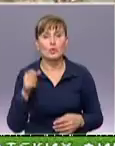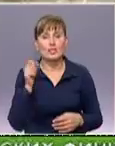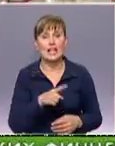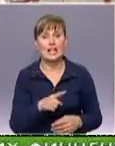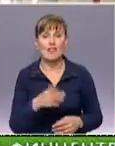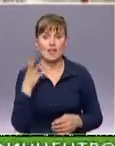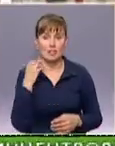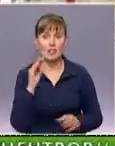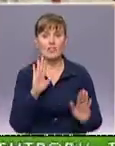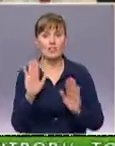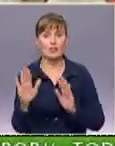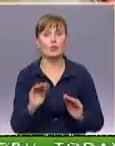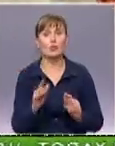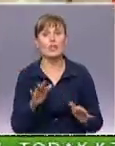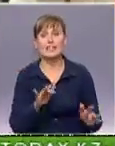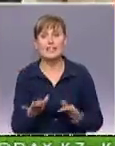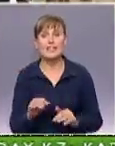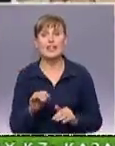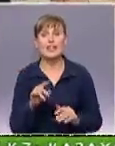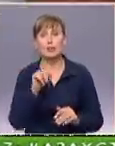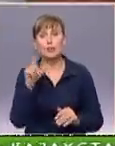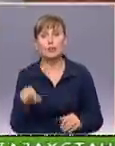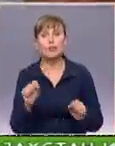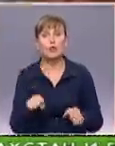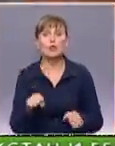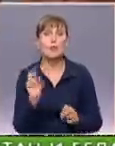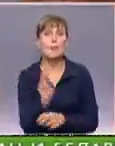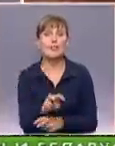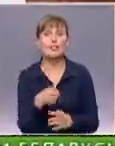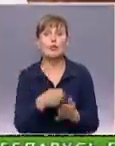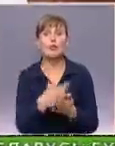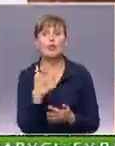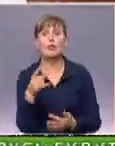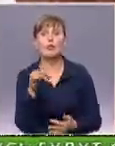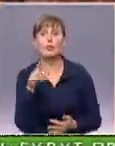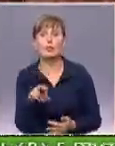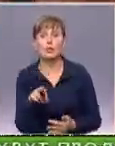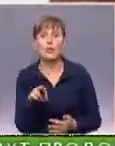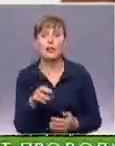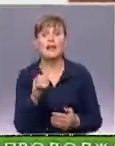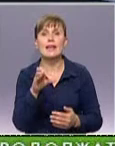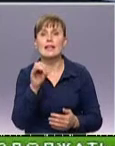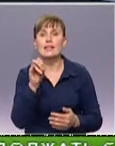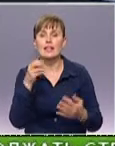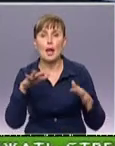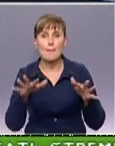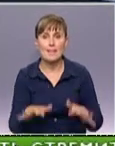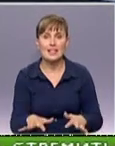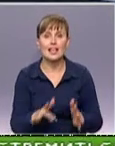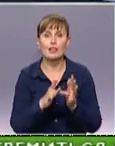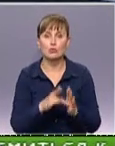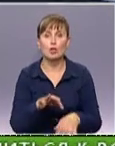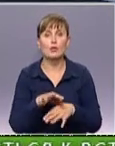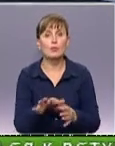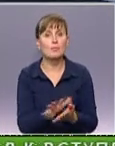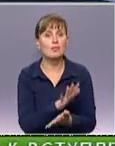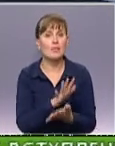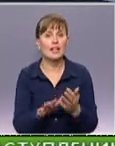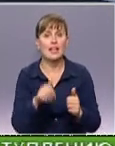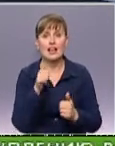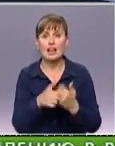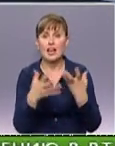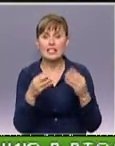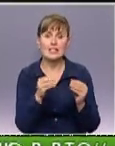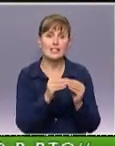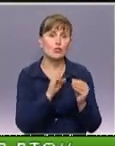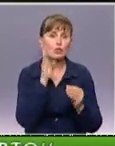В Алматы выставку «Дети на Луне» можно посетить до 31 июля в торговом центре «Исинтай Молл». Экскурсии проводятся бесплатно ежедневно с